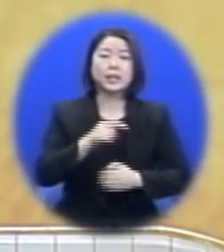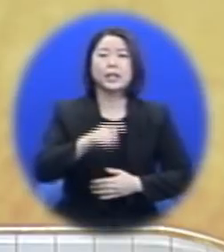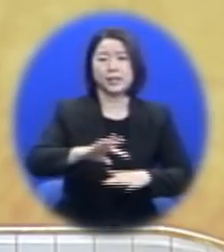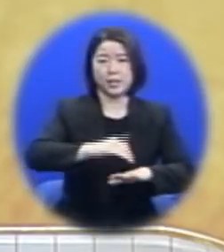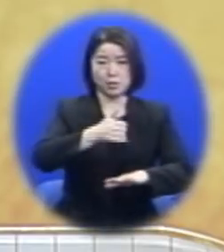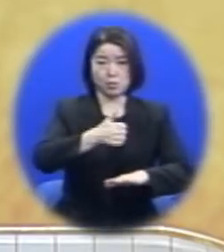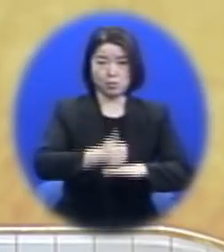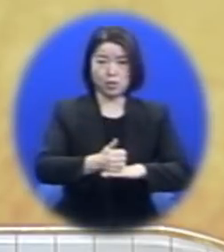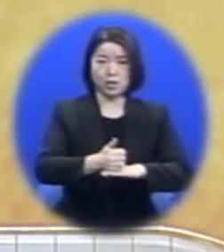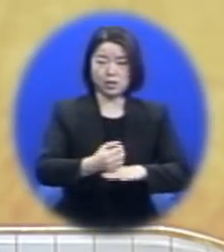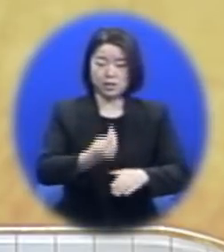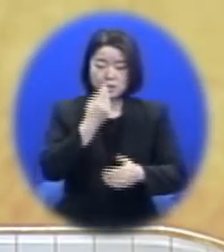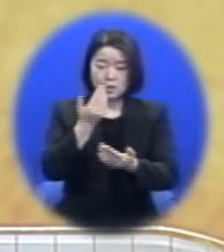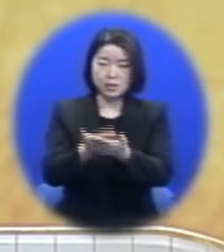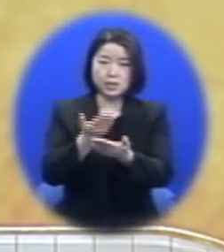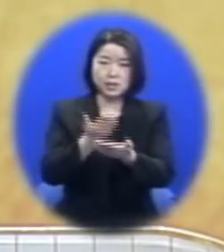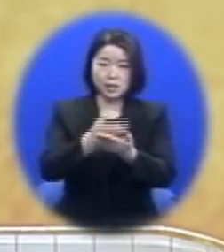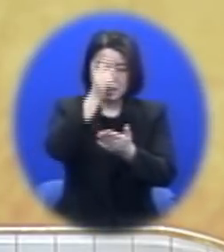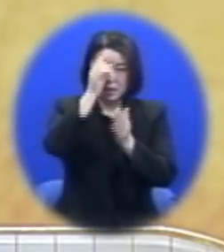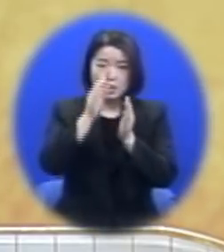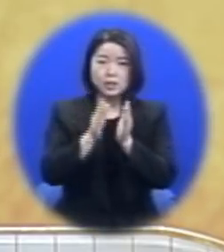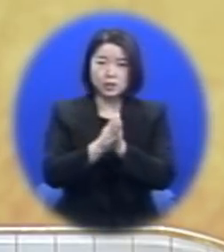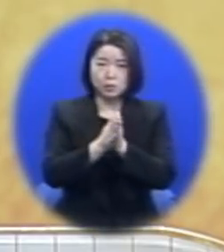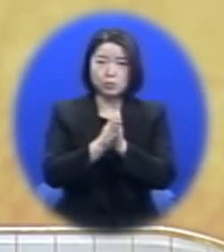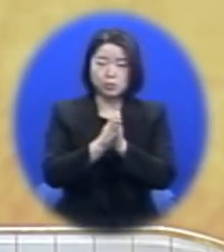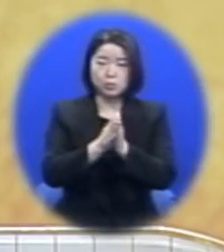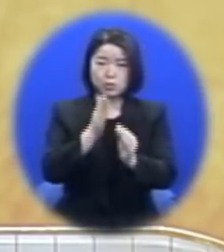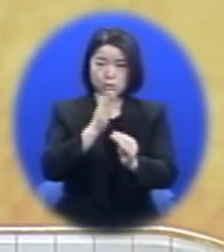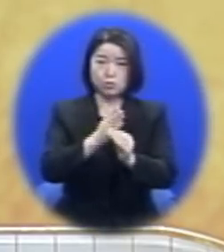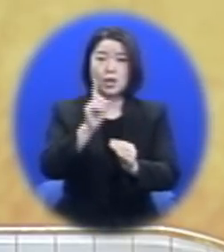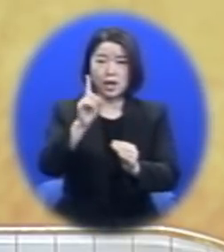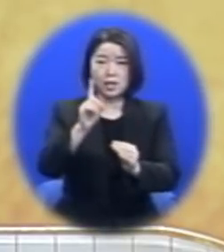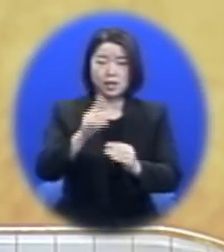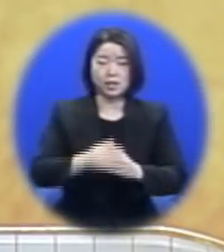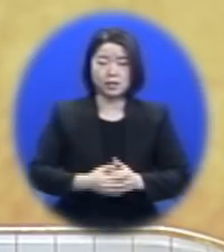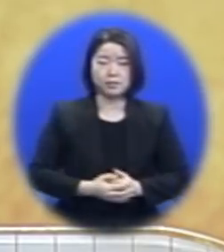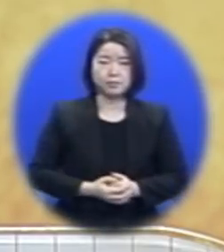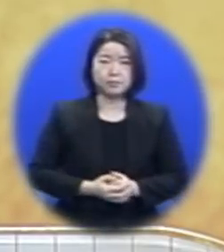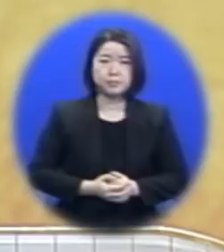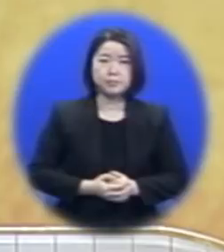히스기야의 살려달라는 기도 중에 하나였어요.